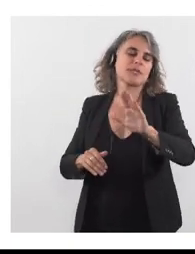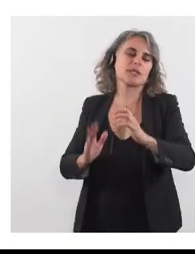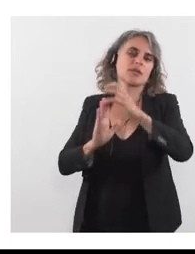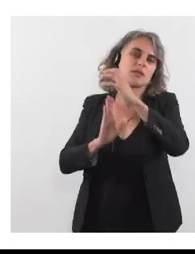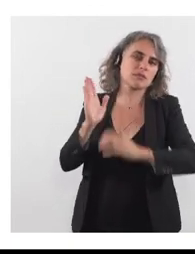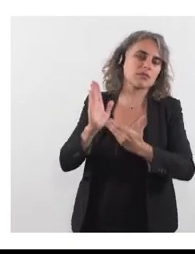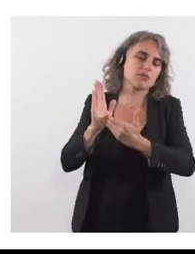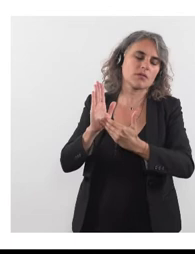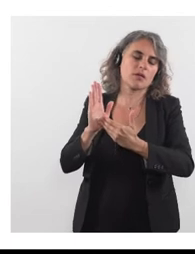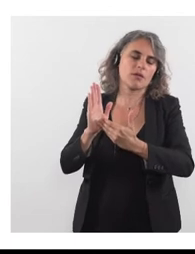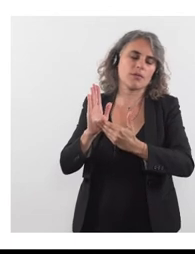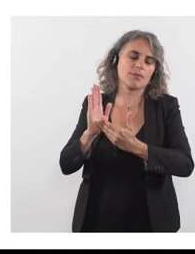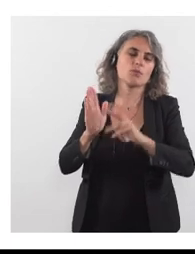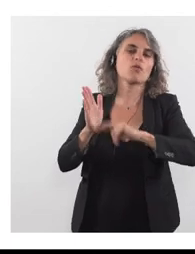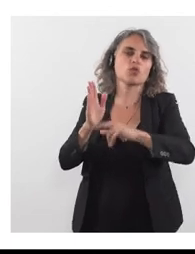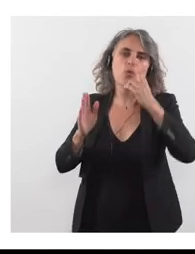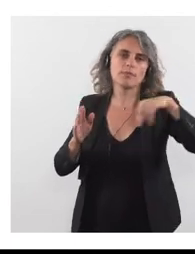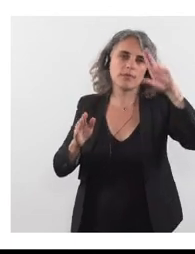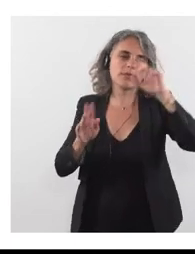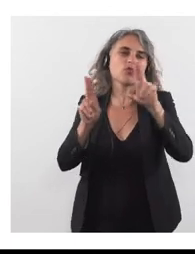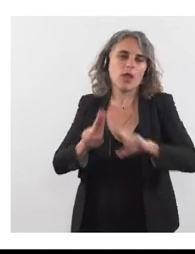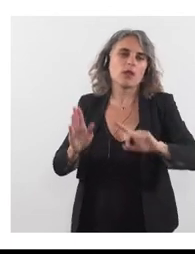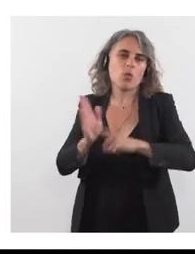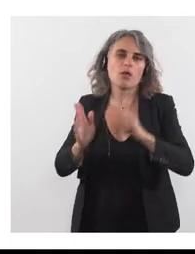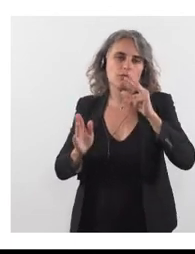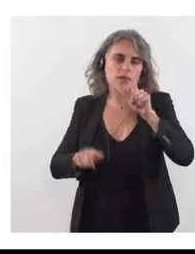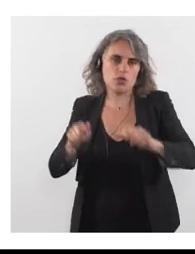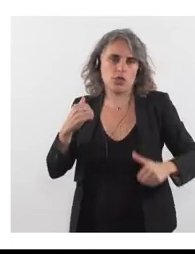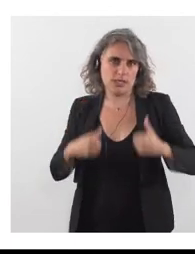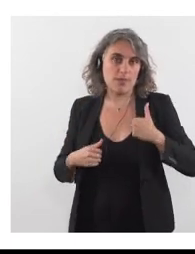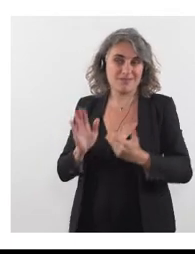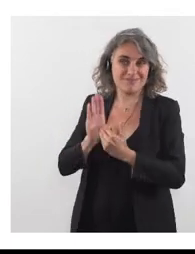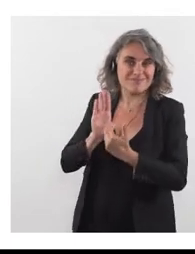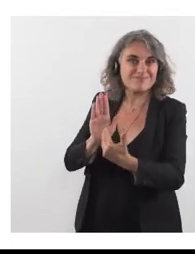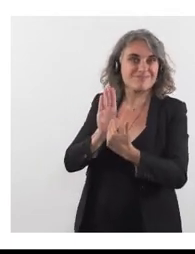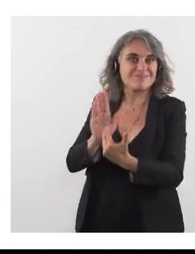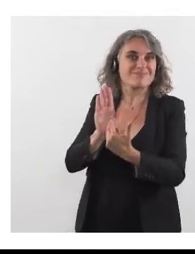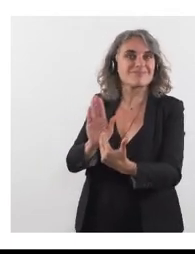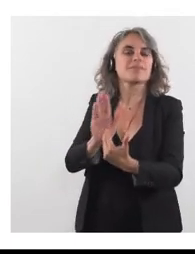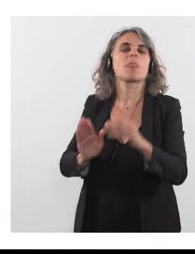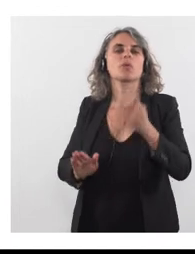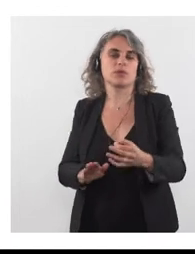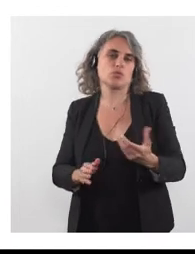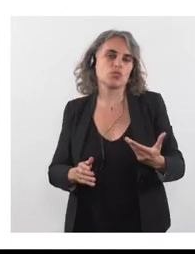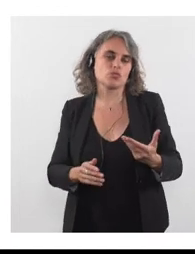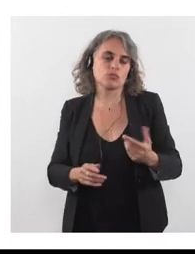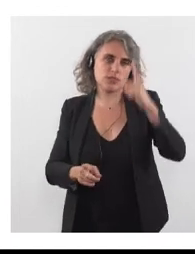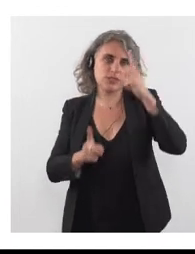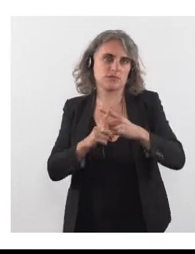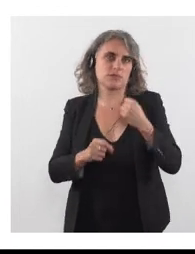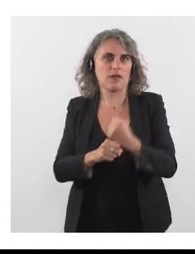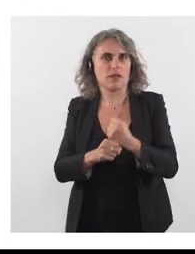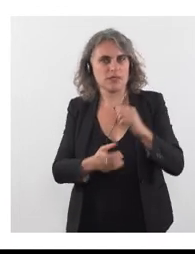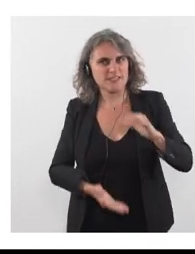personnes handicapées, qui était un argument qui n'était pas repris par les autres. Et donc, on travaille aussi pour ne pas répéter les choses